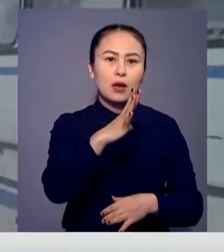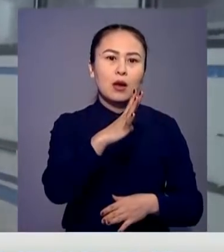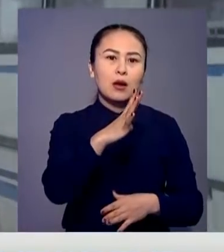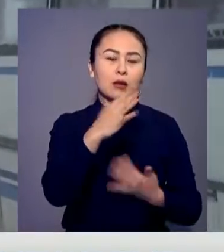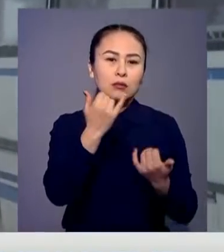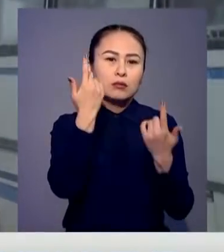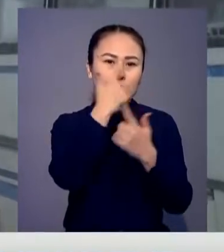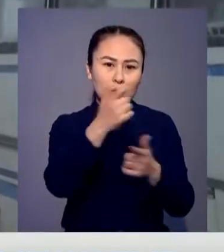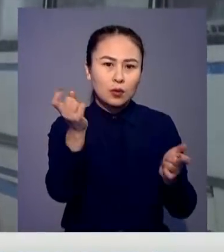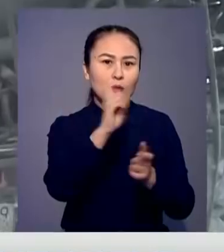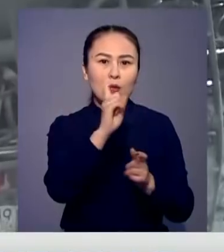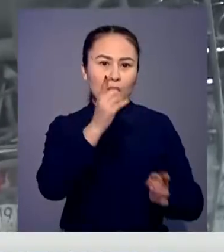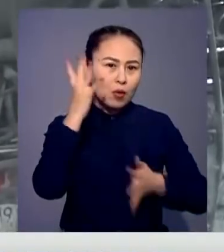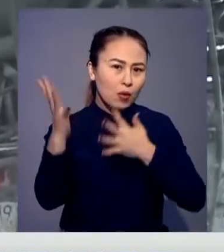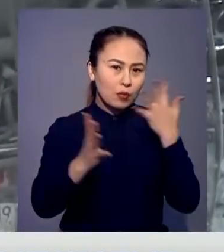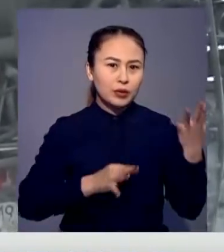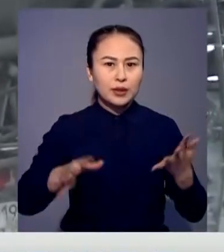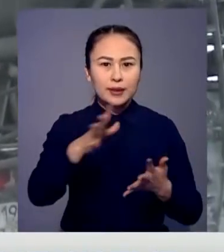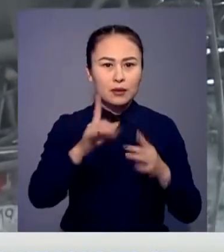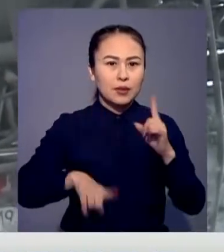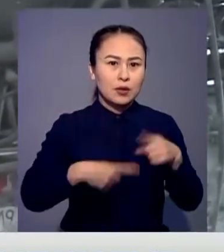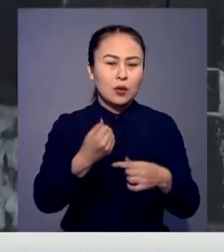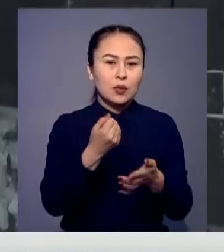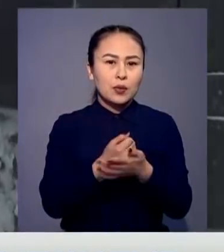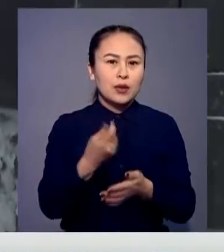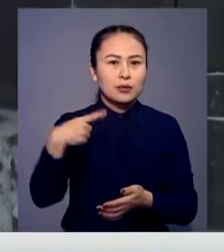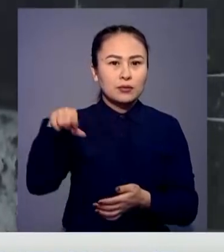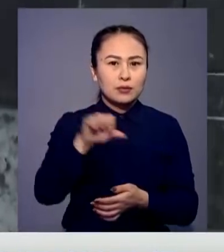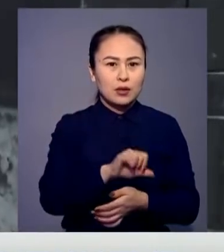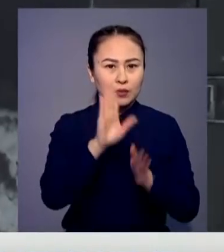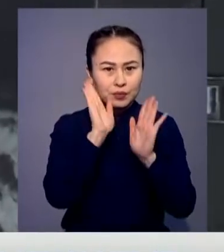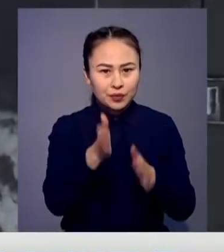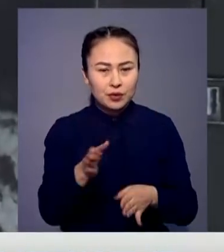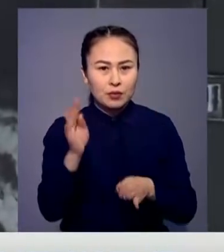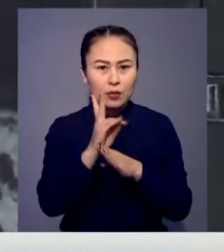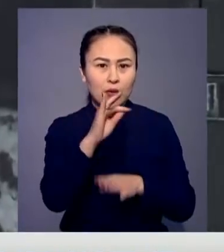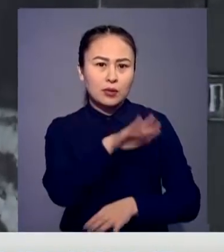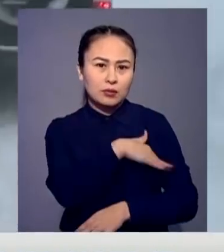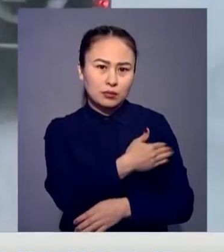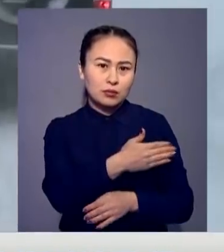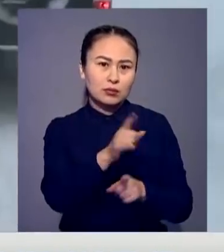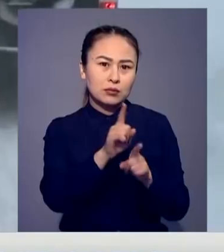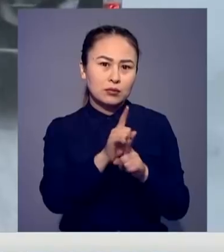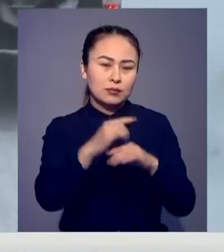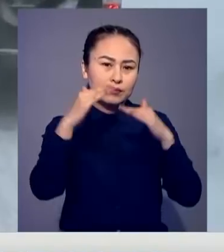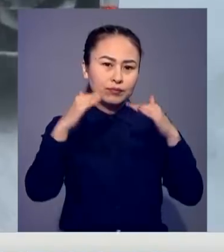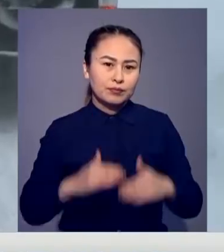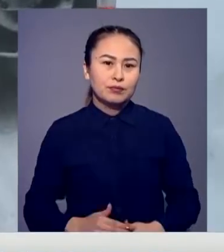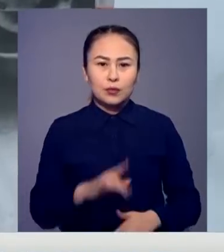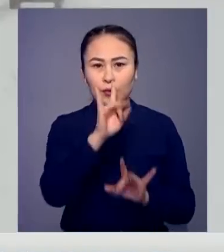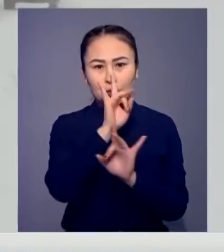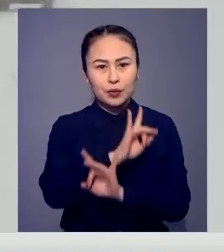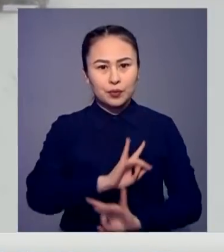алады. Синоптиктердің мәлімдеуінше, боран облыста келесі аптаның ортасына дейін сақталады, бірақ температура көрсеткіші күрт